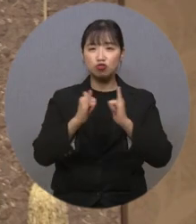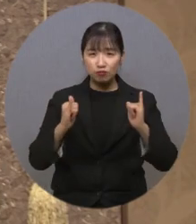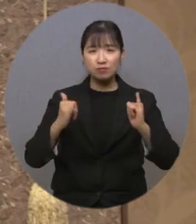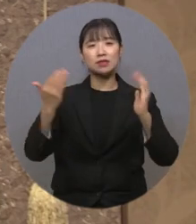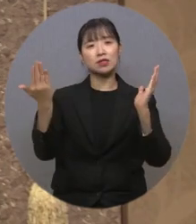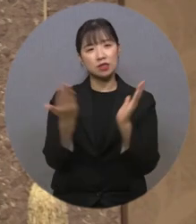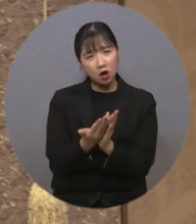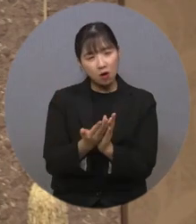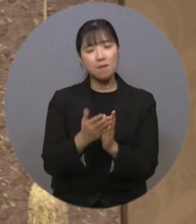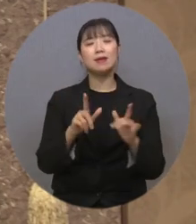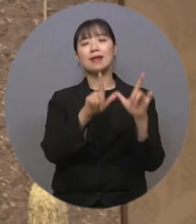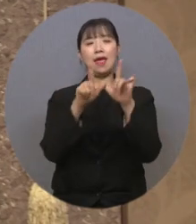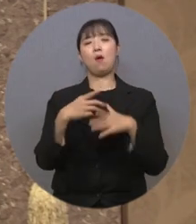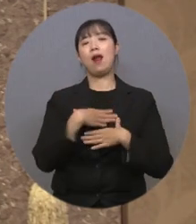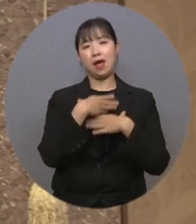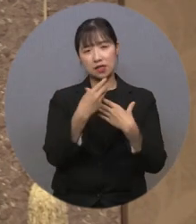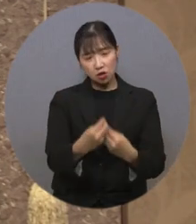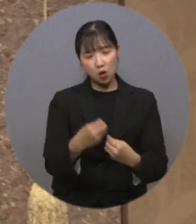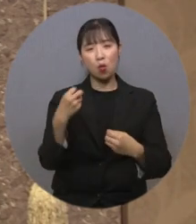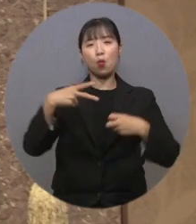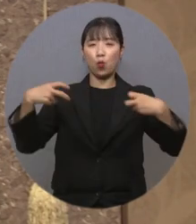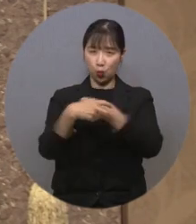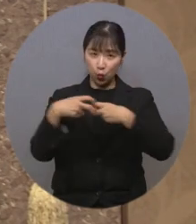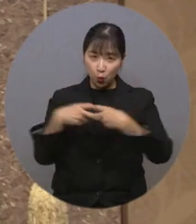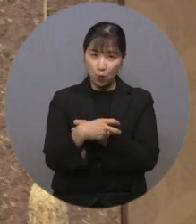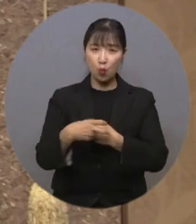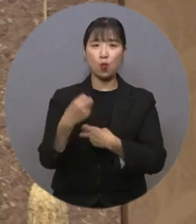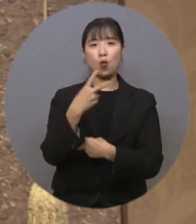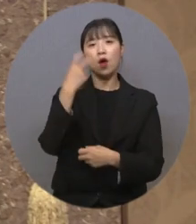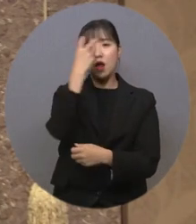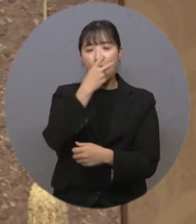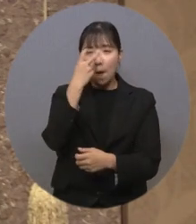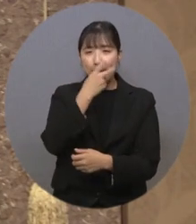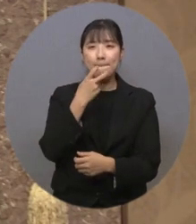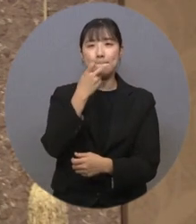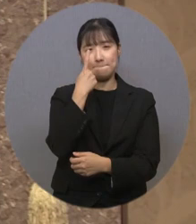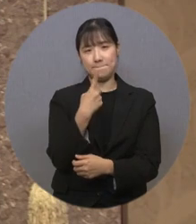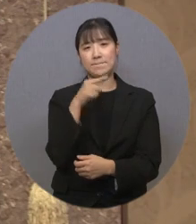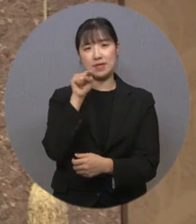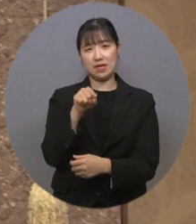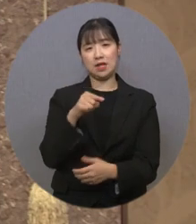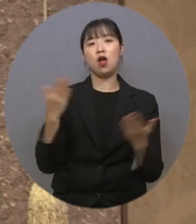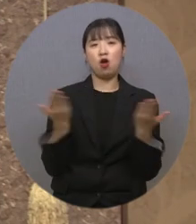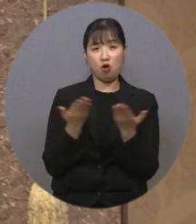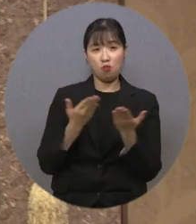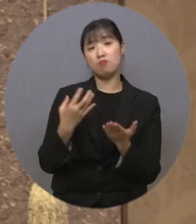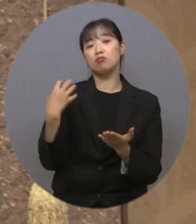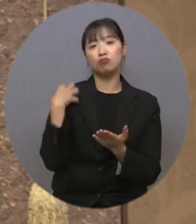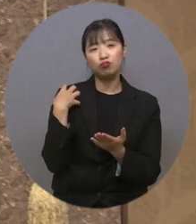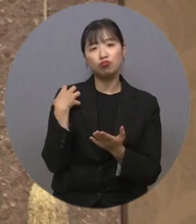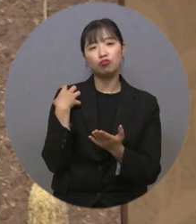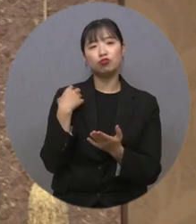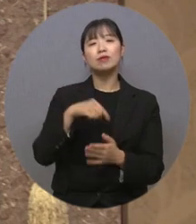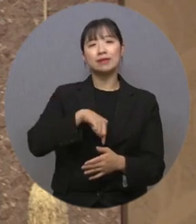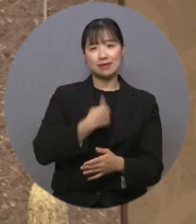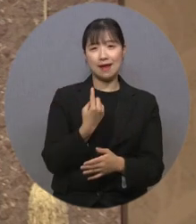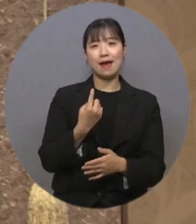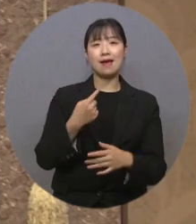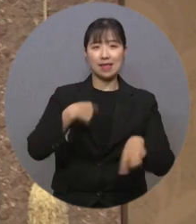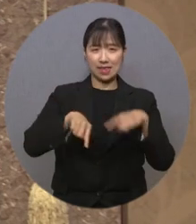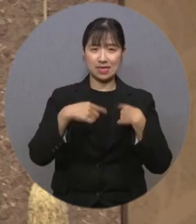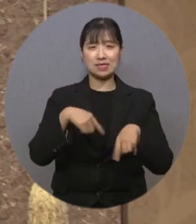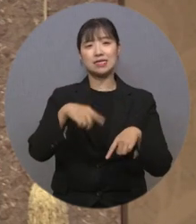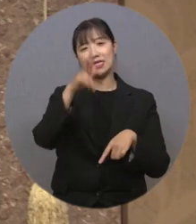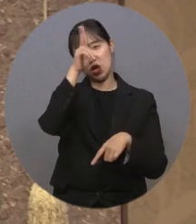적합한 생활안전이나 교통이나 경비 이러한 업무를 자치경찰이 맡고 있는데